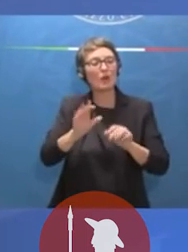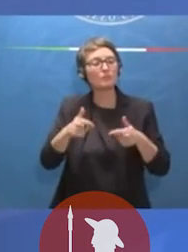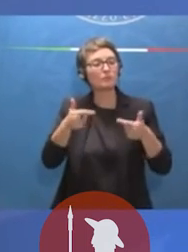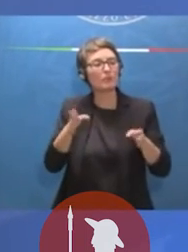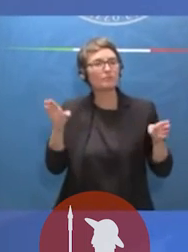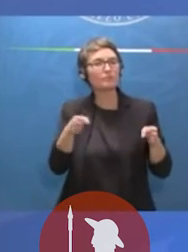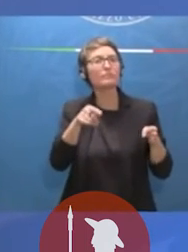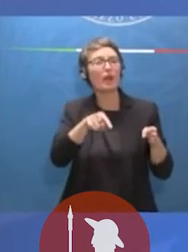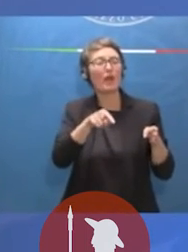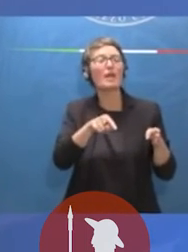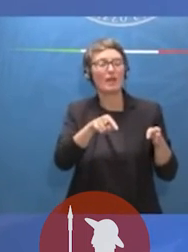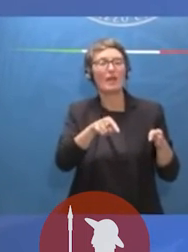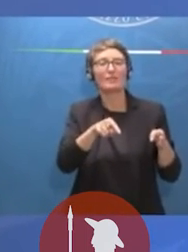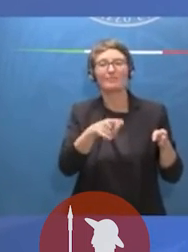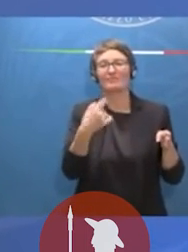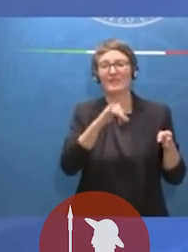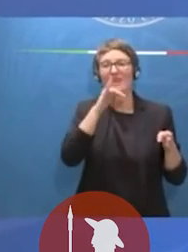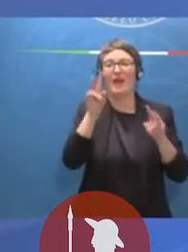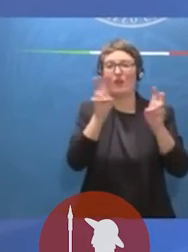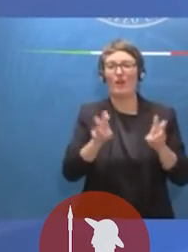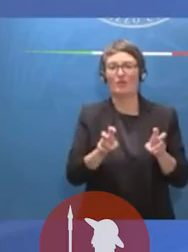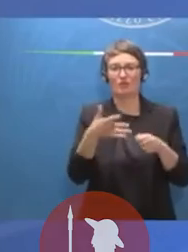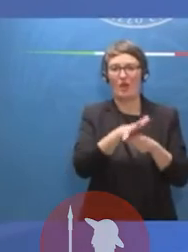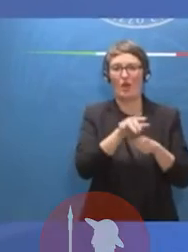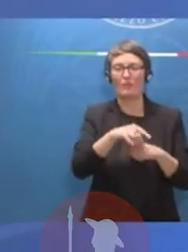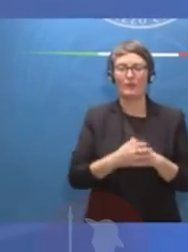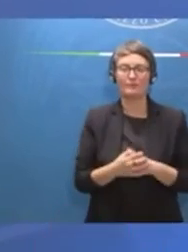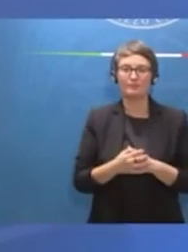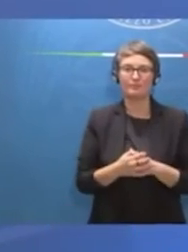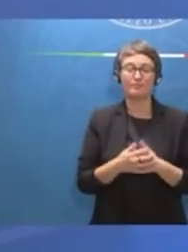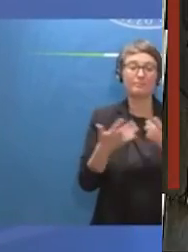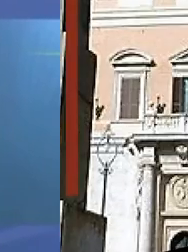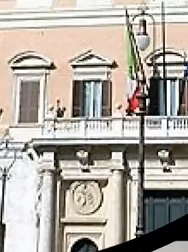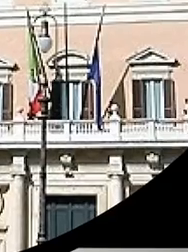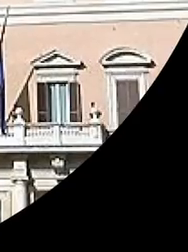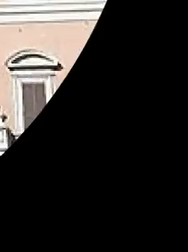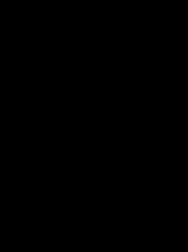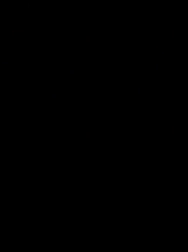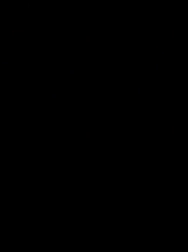Sta a noi scoprire cosa, poiché al momento questo governo non sta regalando forti emozioni.